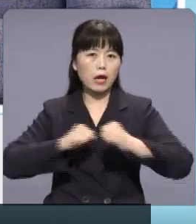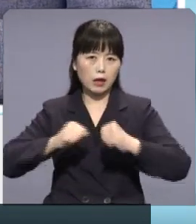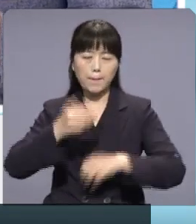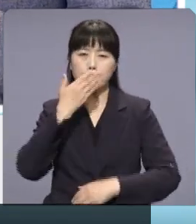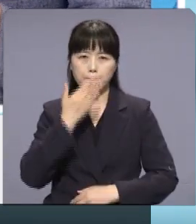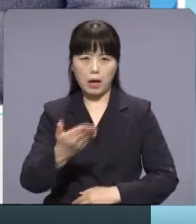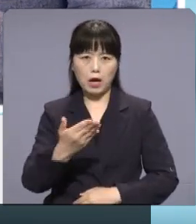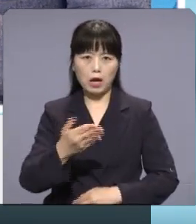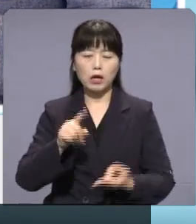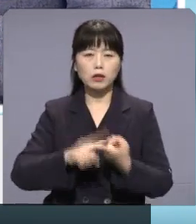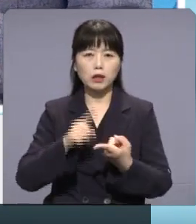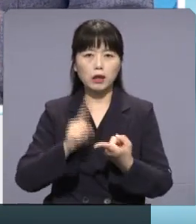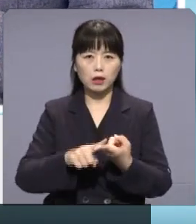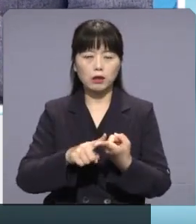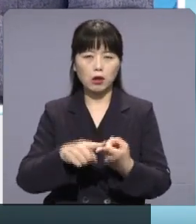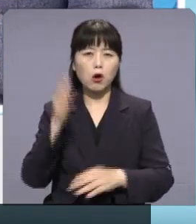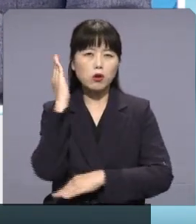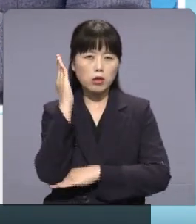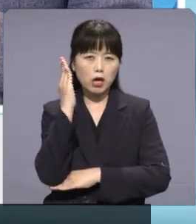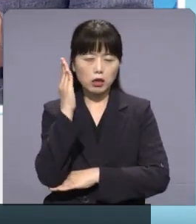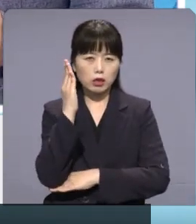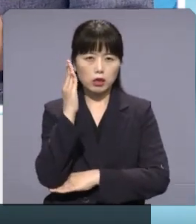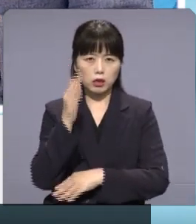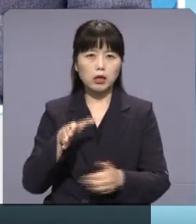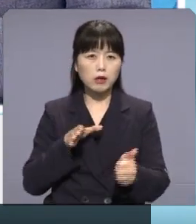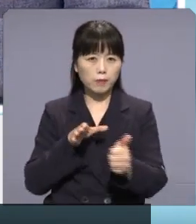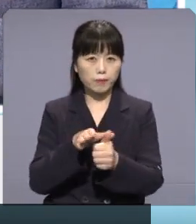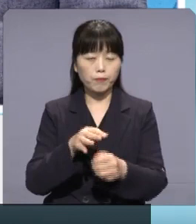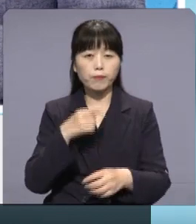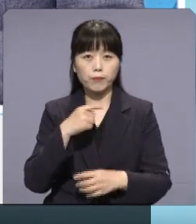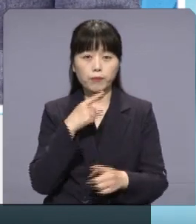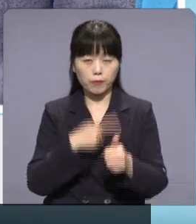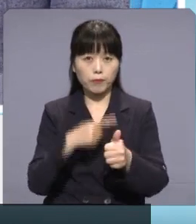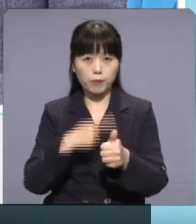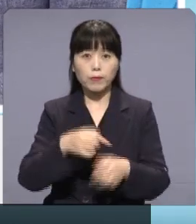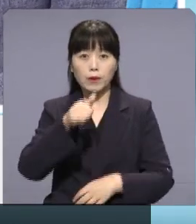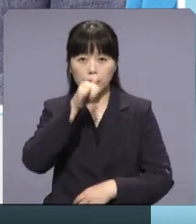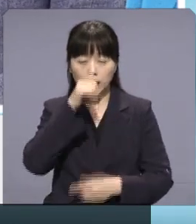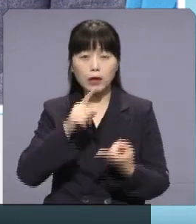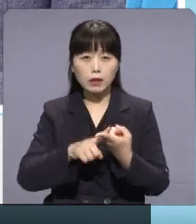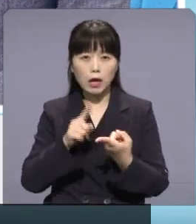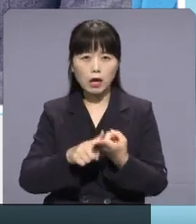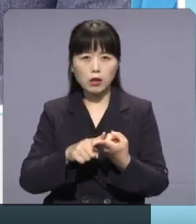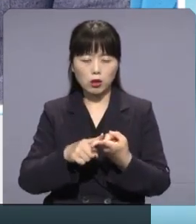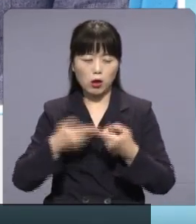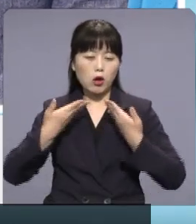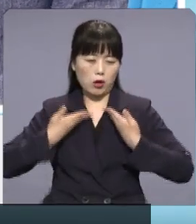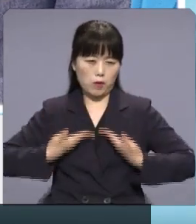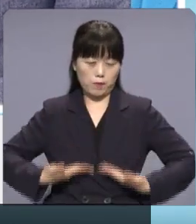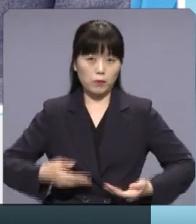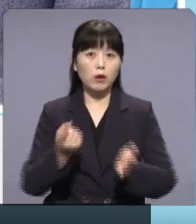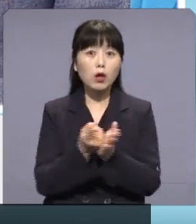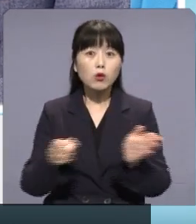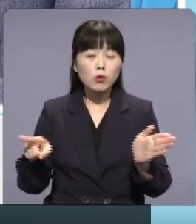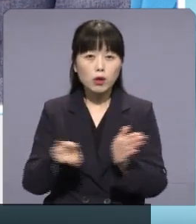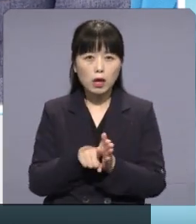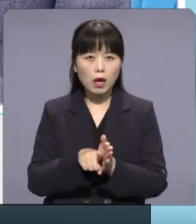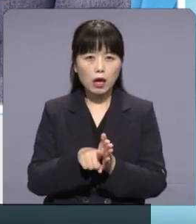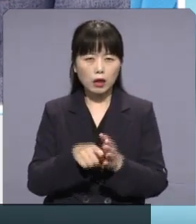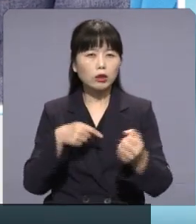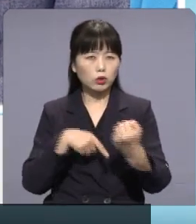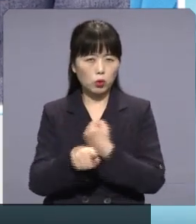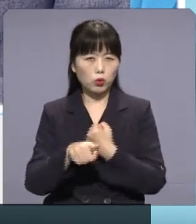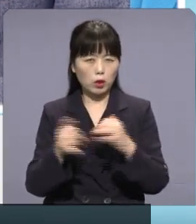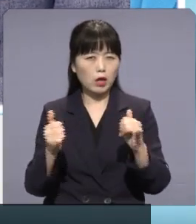하겠다라는 것에 대해서 비판적인 목소리가 나오고 있었잖아요. 네. 그 부분들을 좀 잠재우기 위한 하나의 의도된